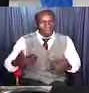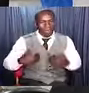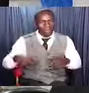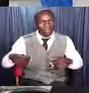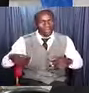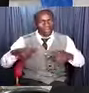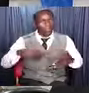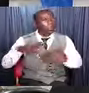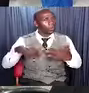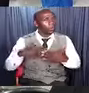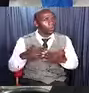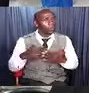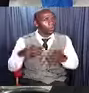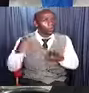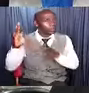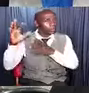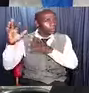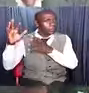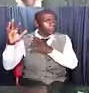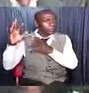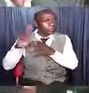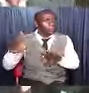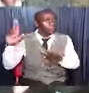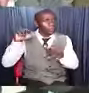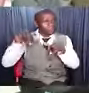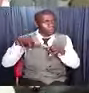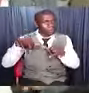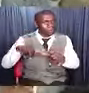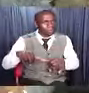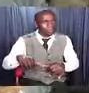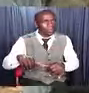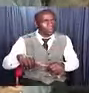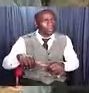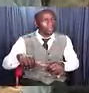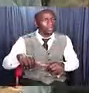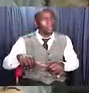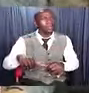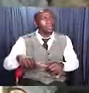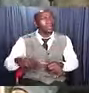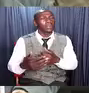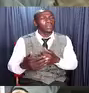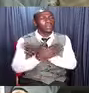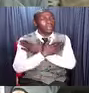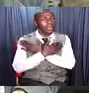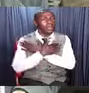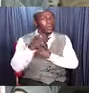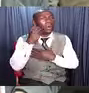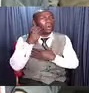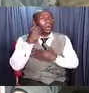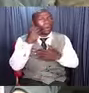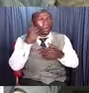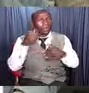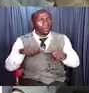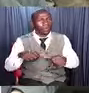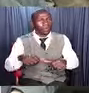it. Sasa ujizoeze kukaa sasa. So being able to remain. Upendo nyumbani wa kukaa. Let the love